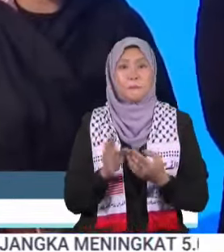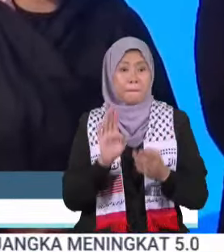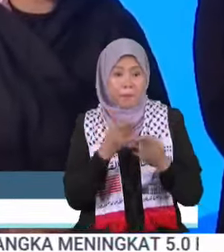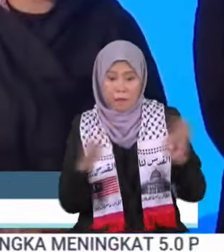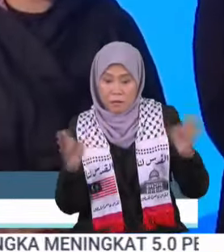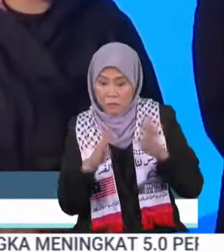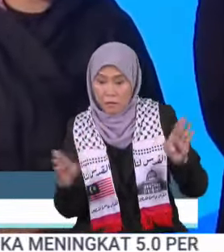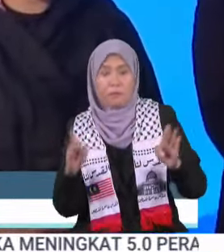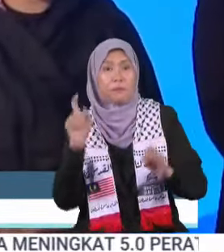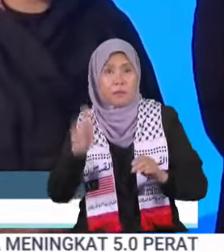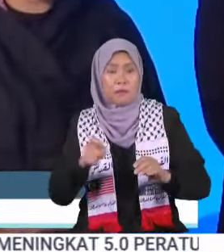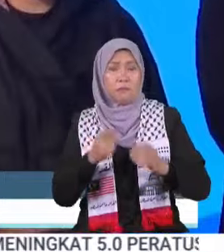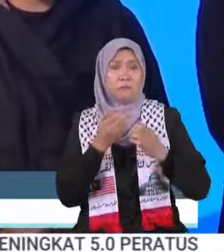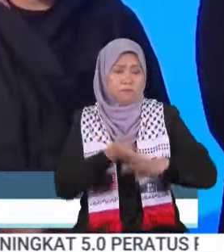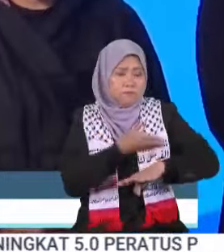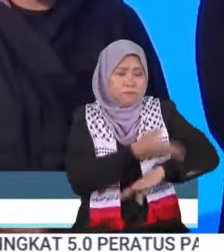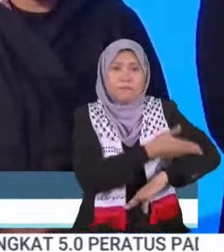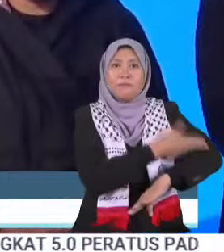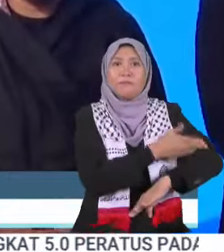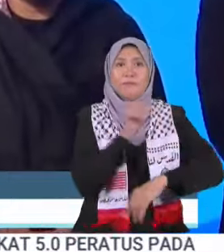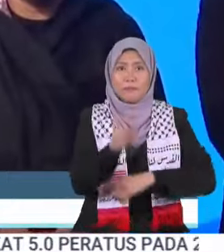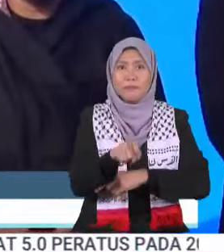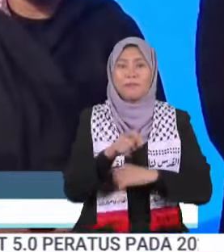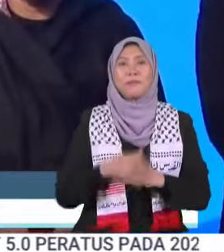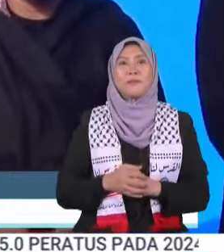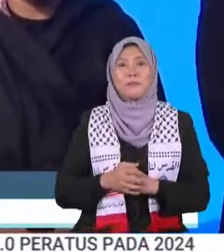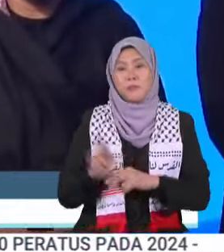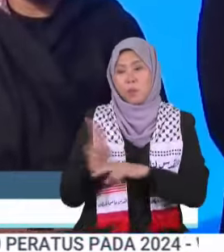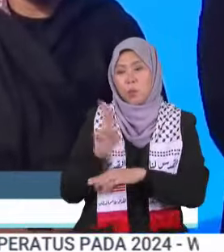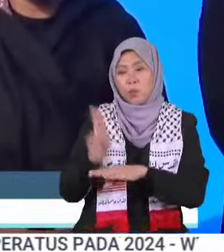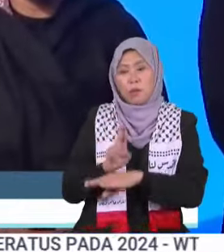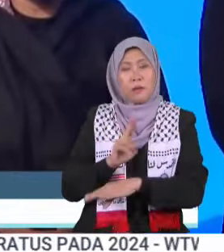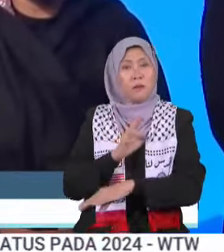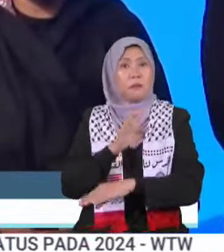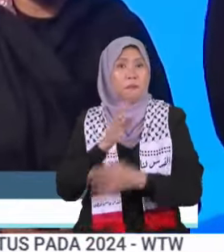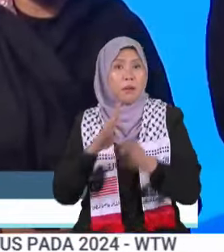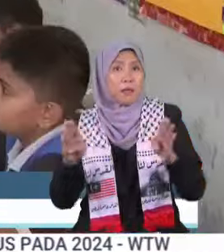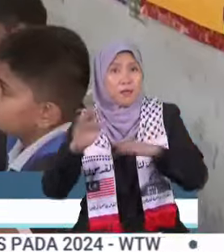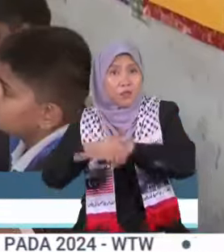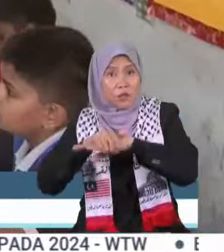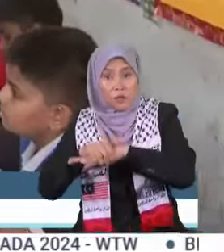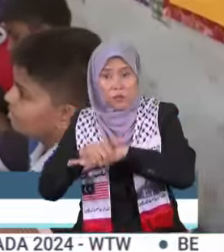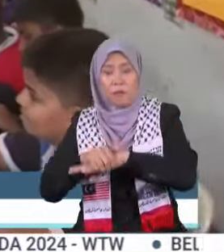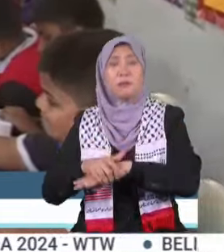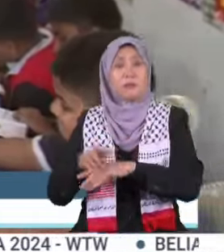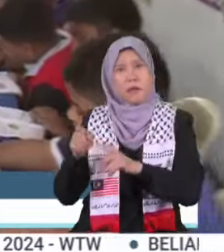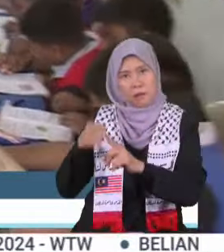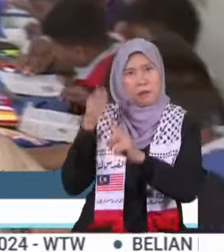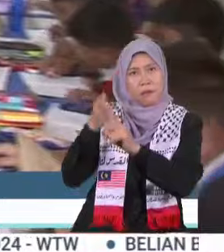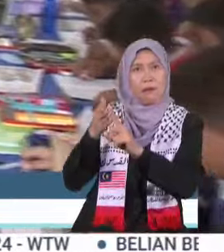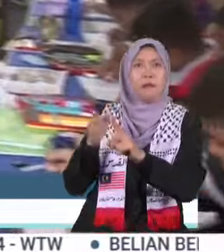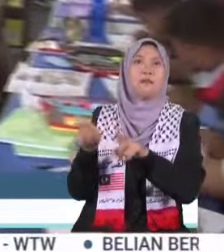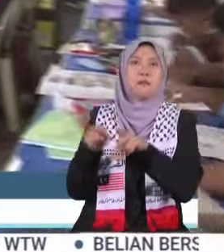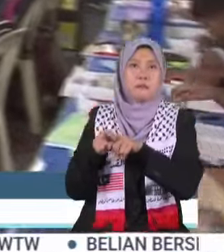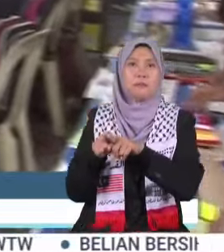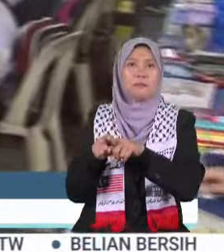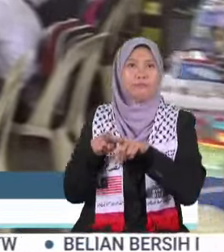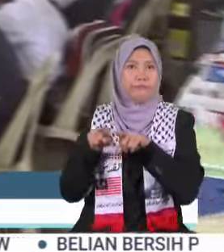harus lebih baik tetapi peningkatan penggunaan penguasaan bahasa inggeris harus diberi